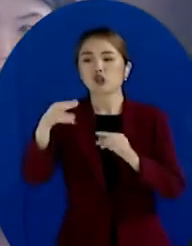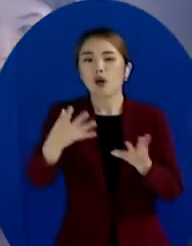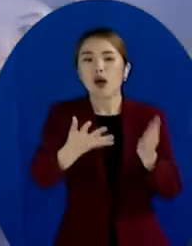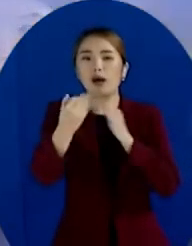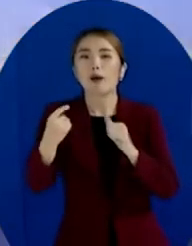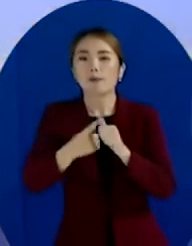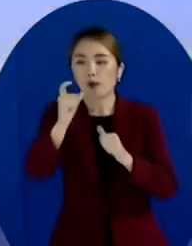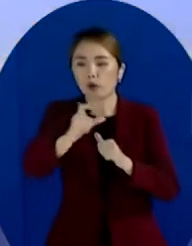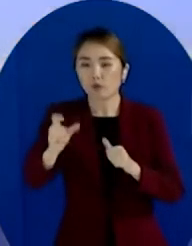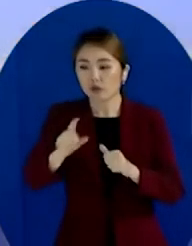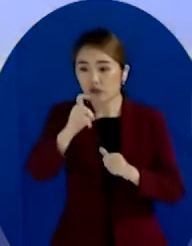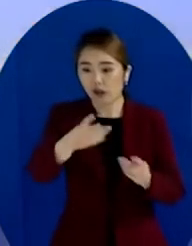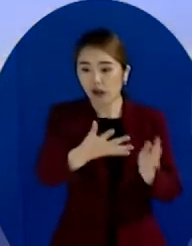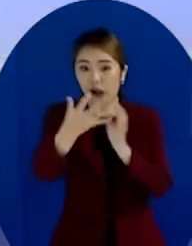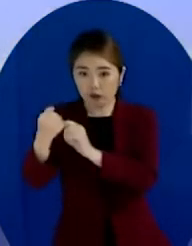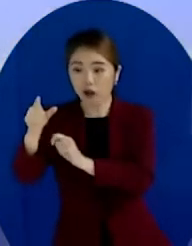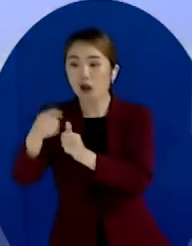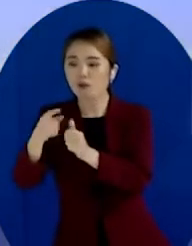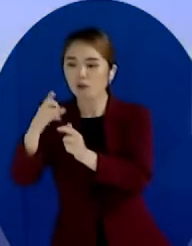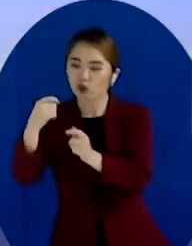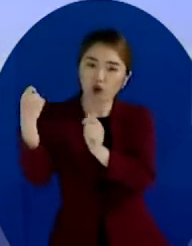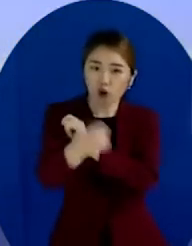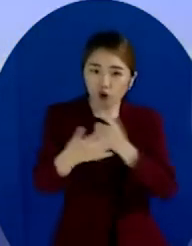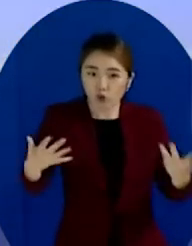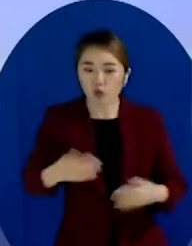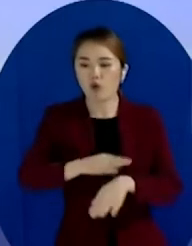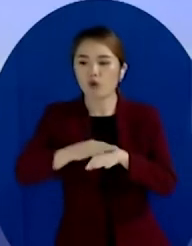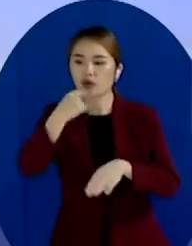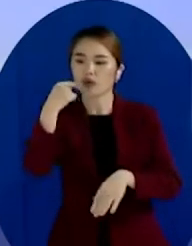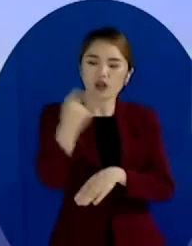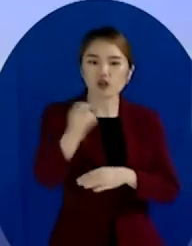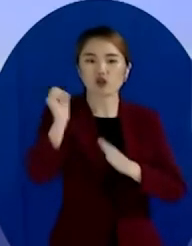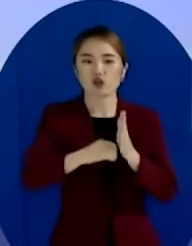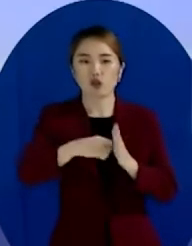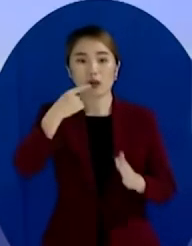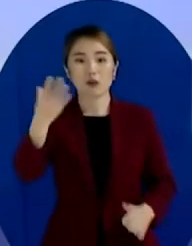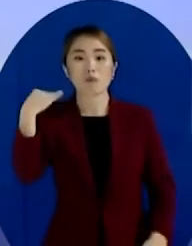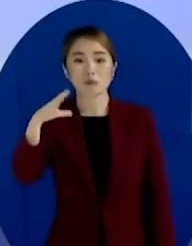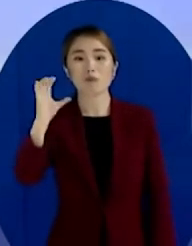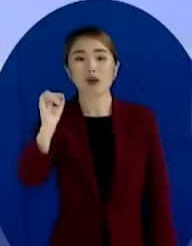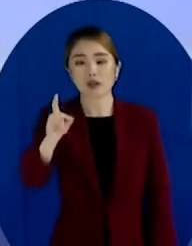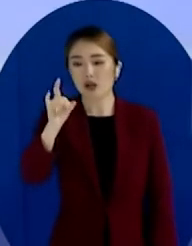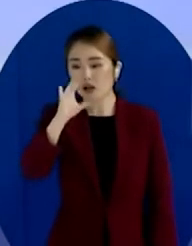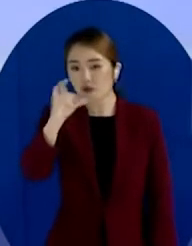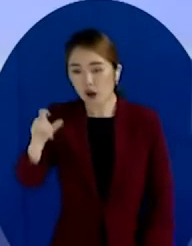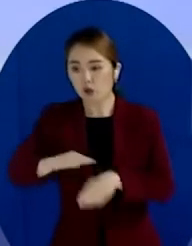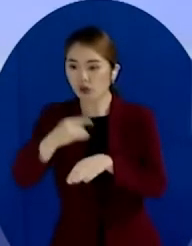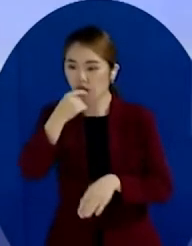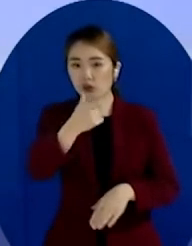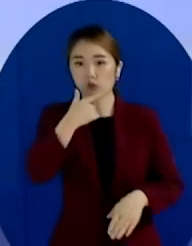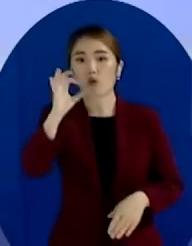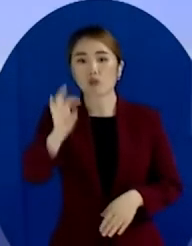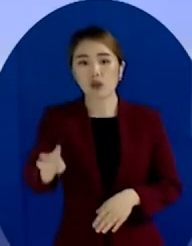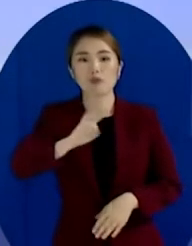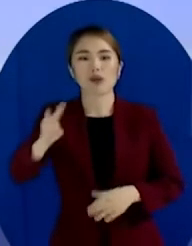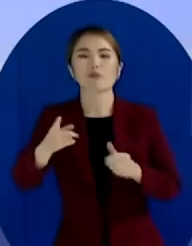жидүүчин гишүүдэд хандаж авсан зээлээ төлөх Монголын ард түмнээс уучлалт гуйхыг хатуухан санаусан. Хэрвээ уучлалт гуйхгүй бол дахин улс төрд оруулахгүй,